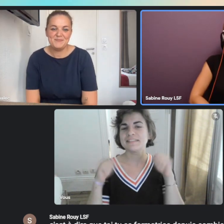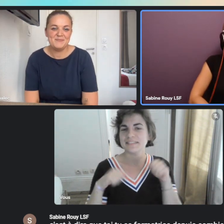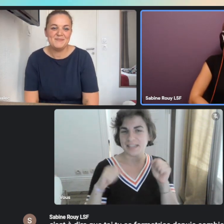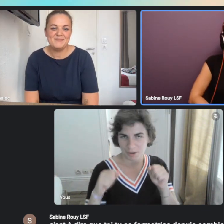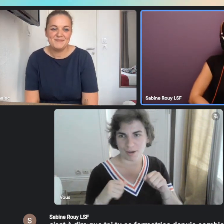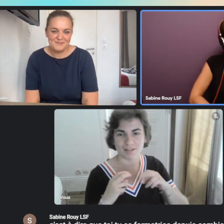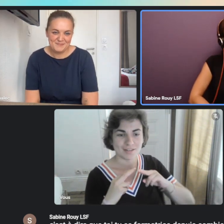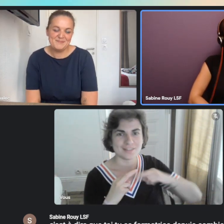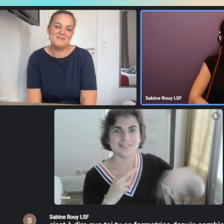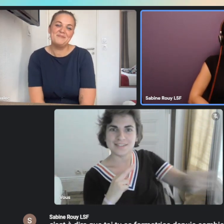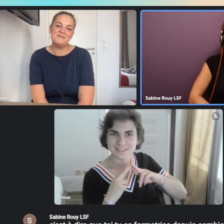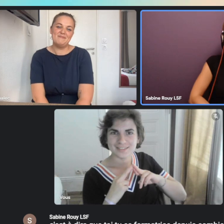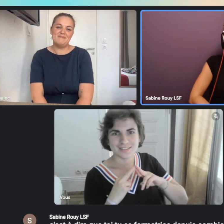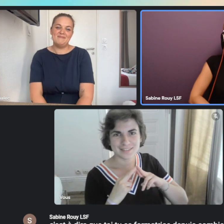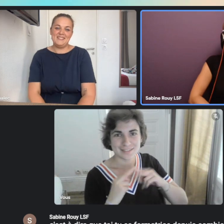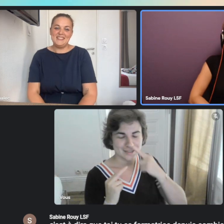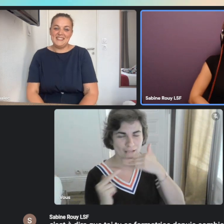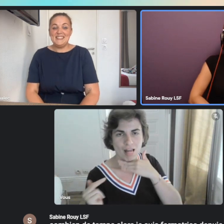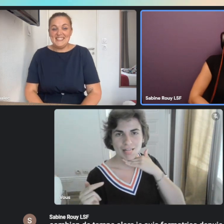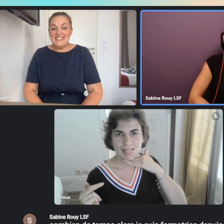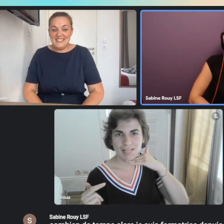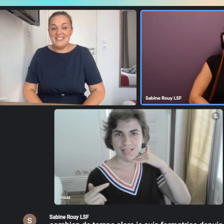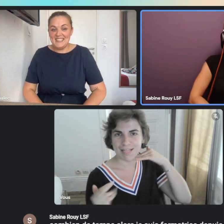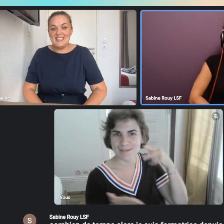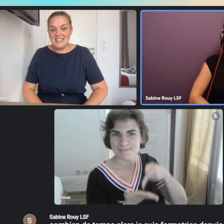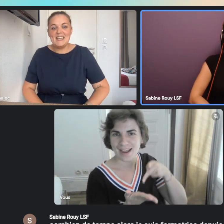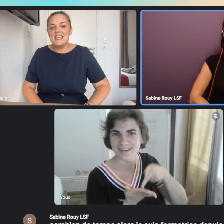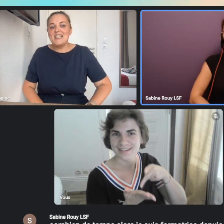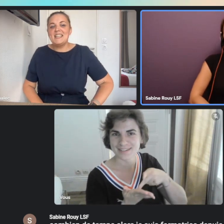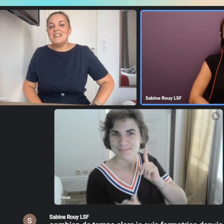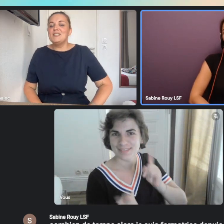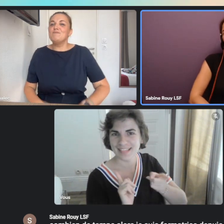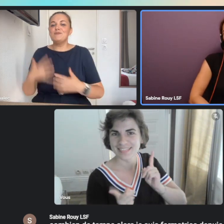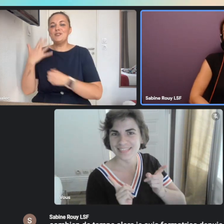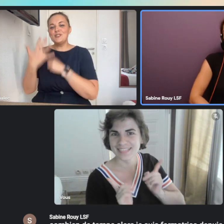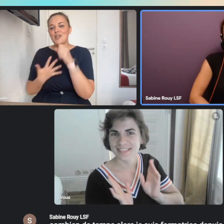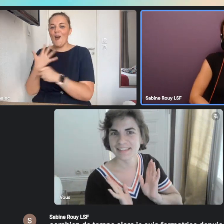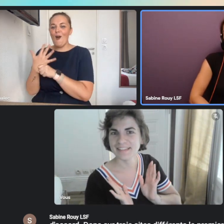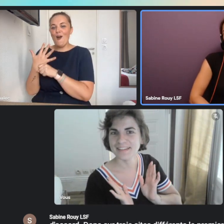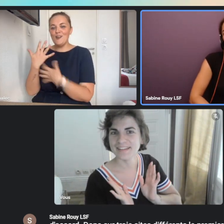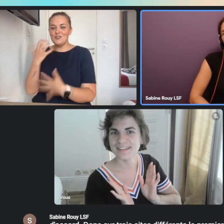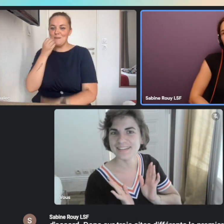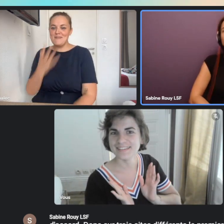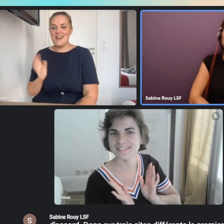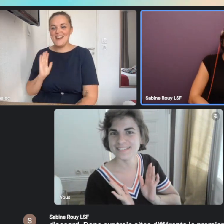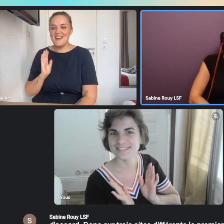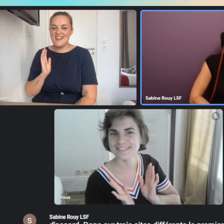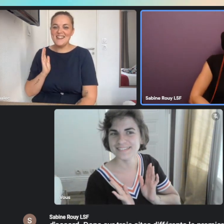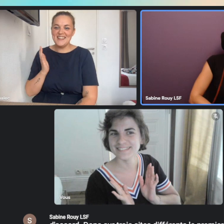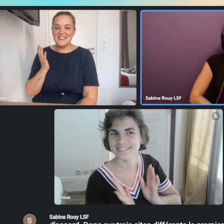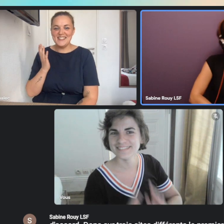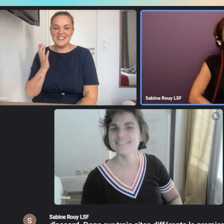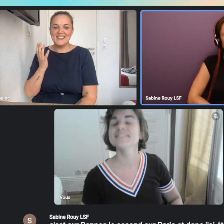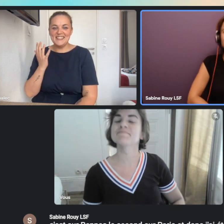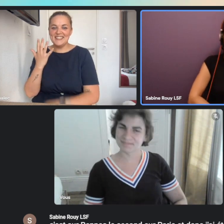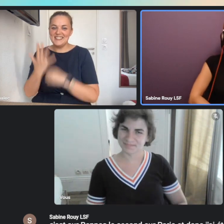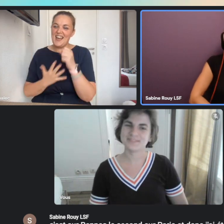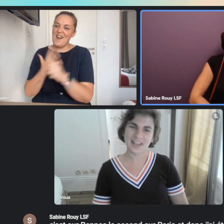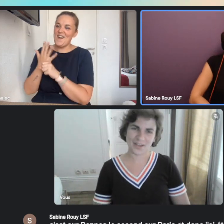Rennes. D'accord, très bien. Donc c'est un aller-retour parce que tu en avais assez de Paris, c'est ça peut-être? Oh, j'ai fait 5 ans, c'est